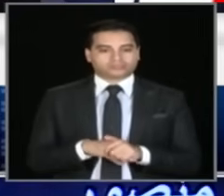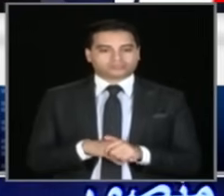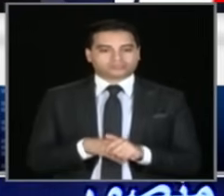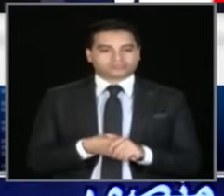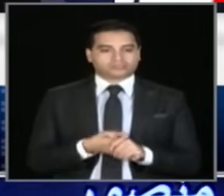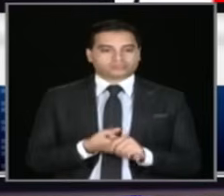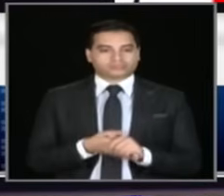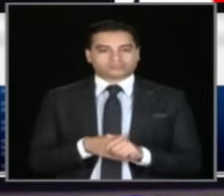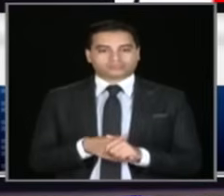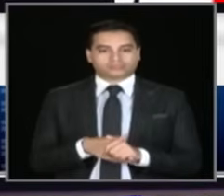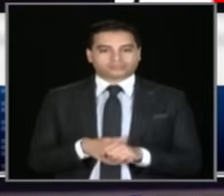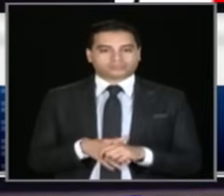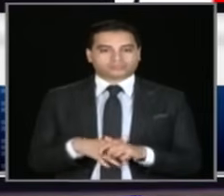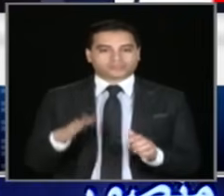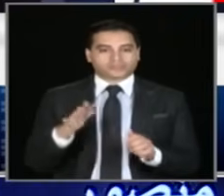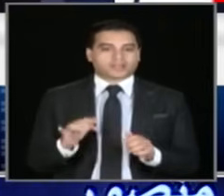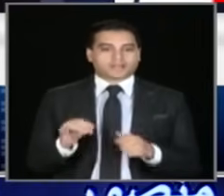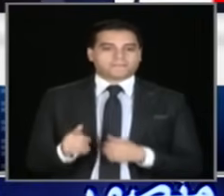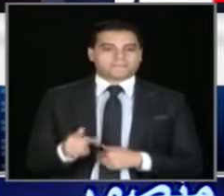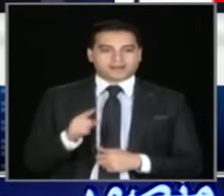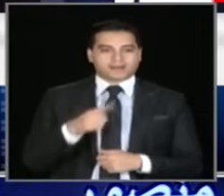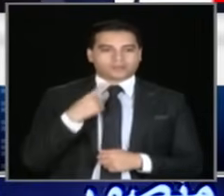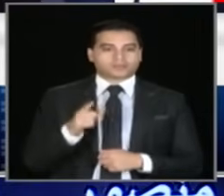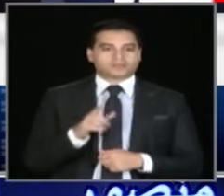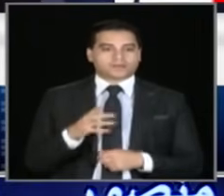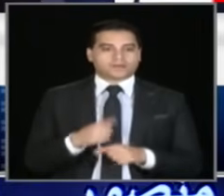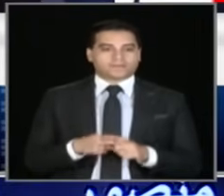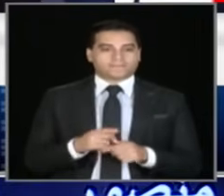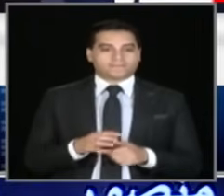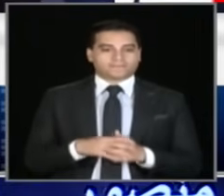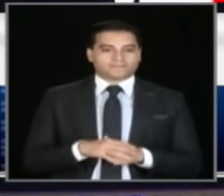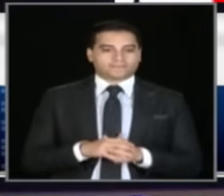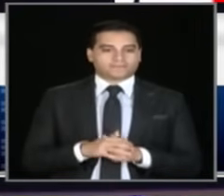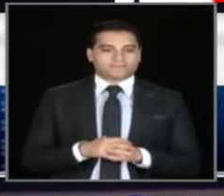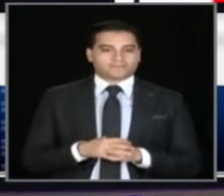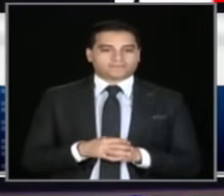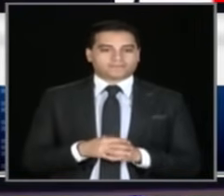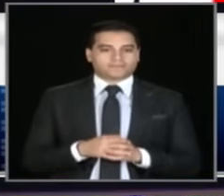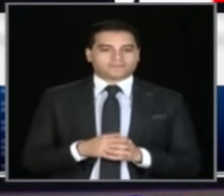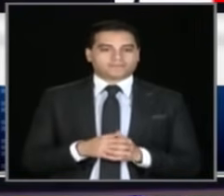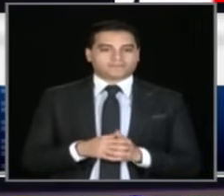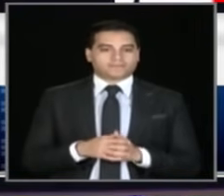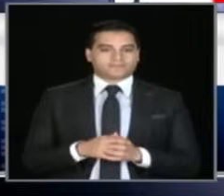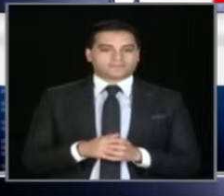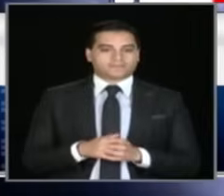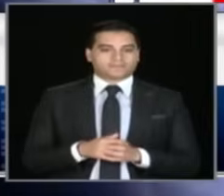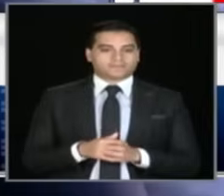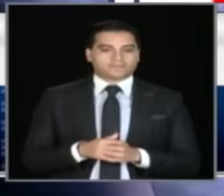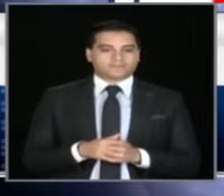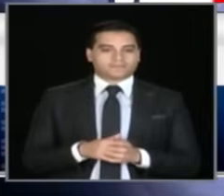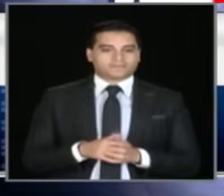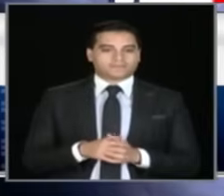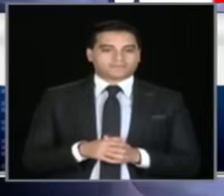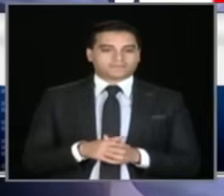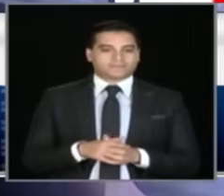مش انا اقول لك صح ولا غلط. شيماء اجابتك سي 10. ايه رايك يا شيماء؟ سي